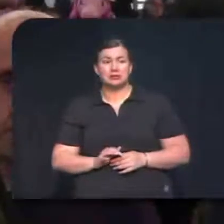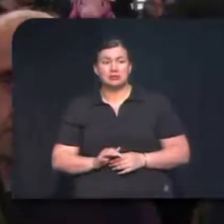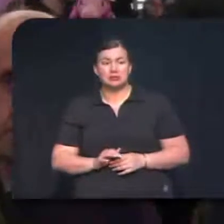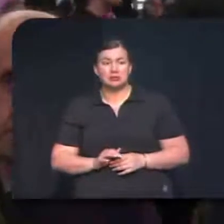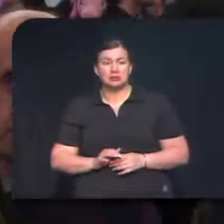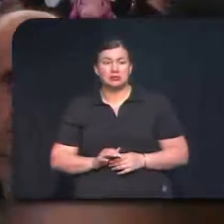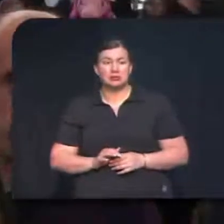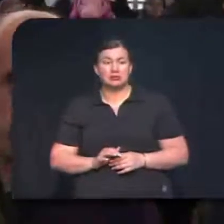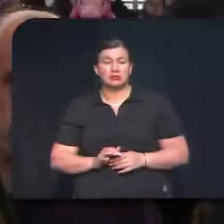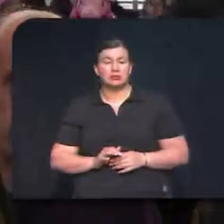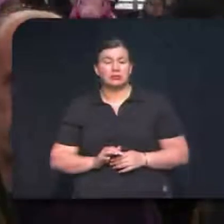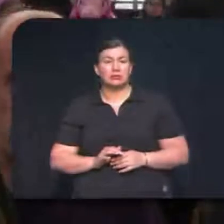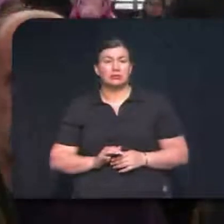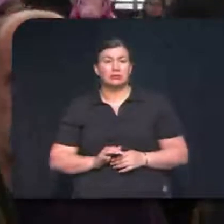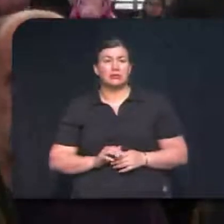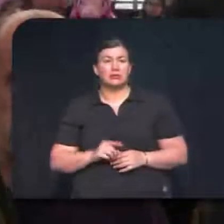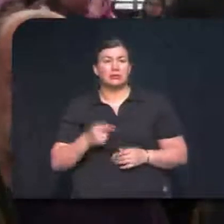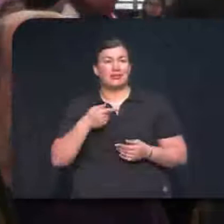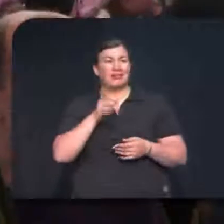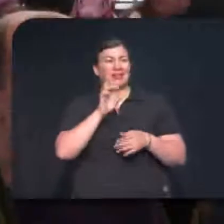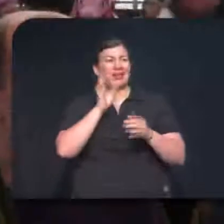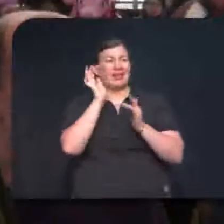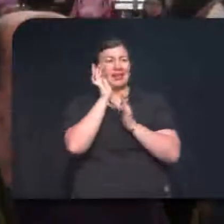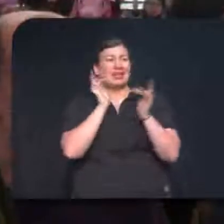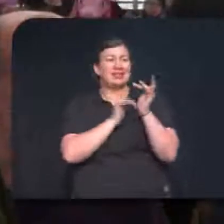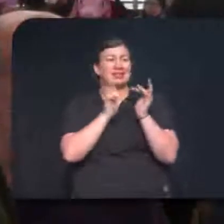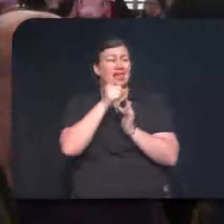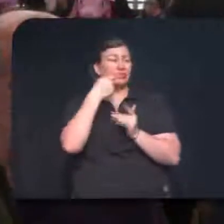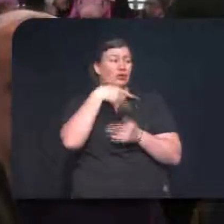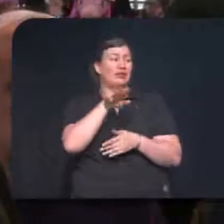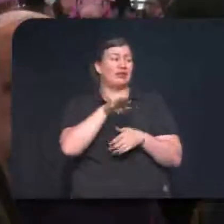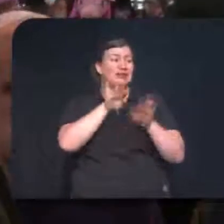gegen dich bitte entferne dich aus dem sagen